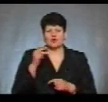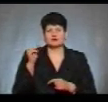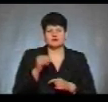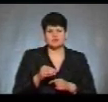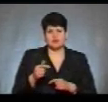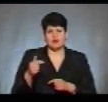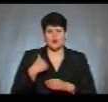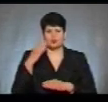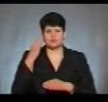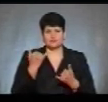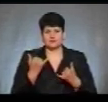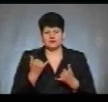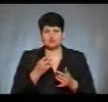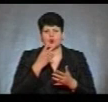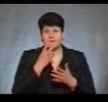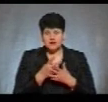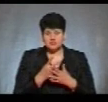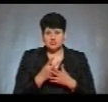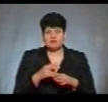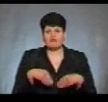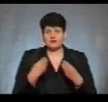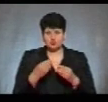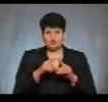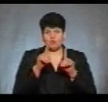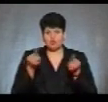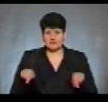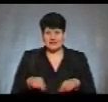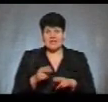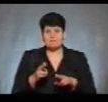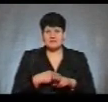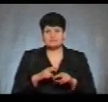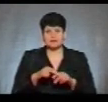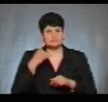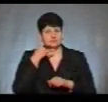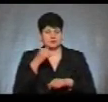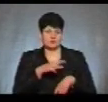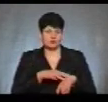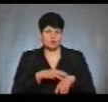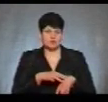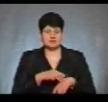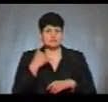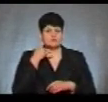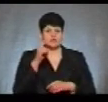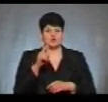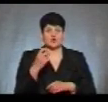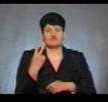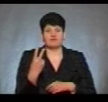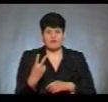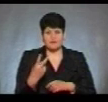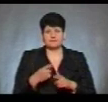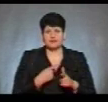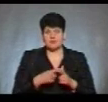сьогодні. Якщо бачиш видачу бюлетеня без паспорту, повідом поліції, телефонуй 102 або